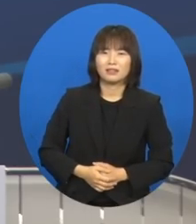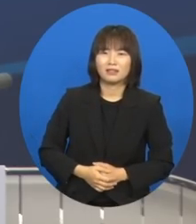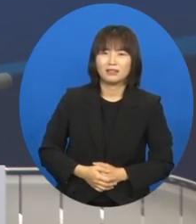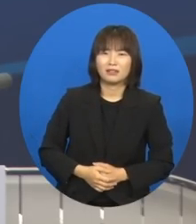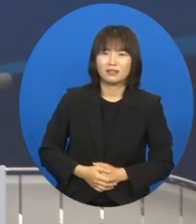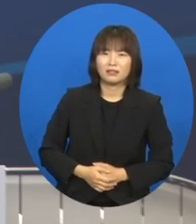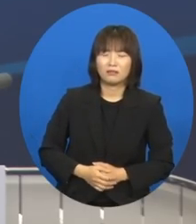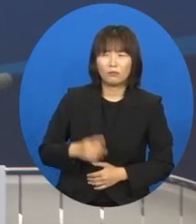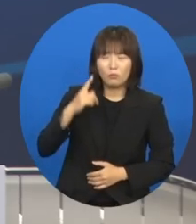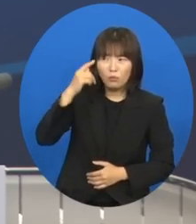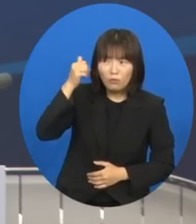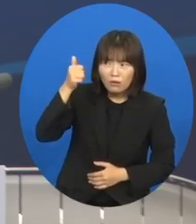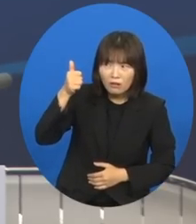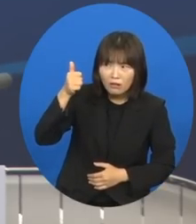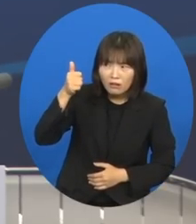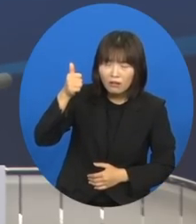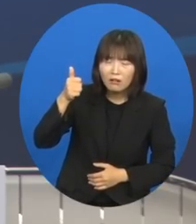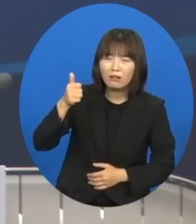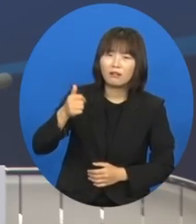목사님요?